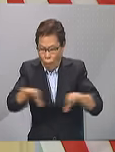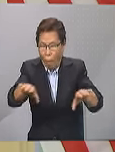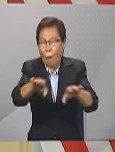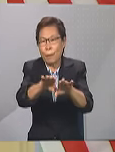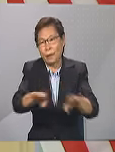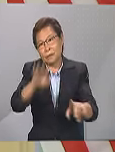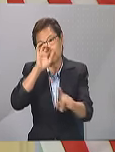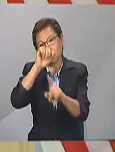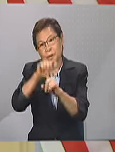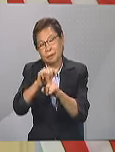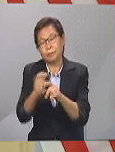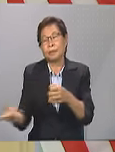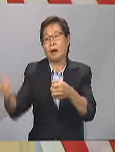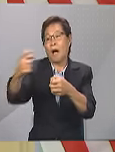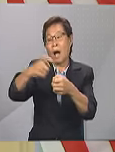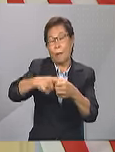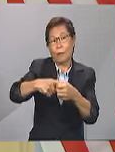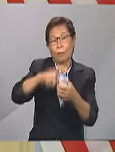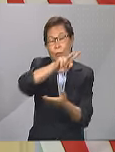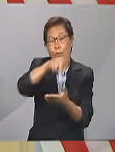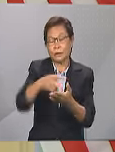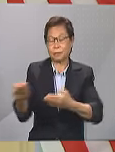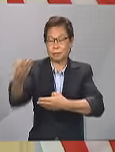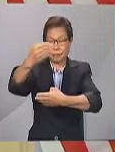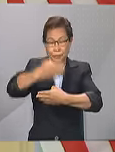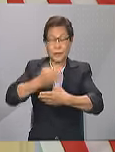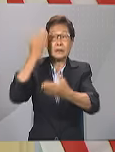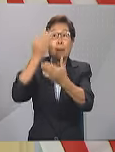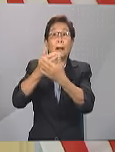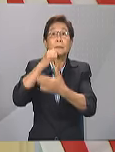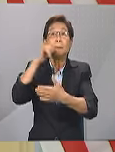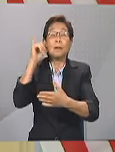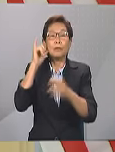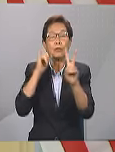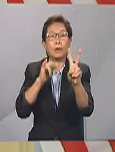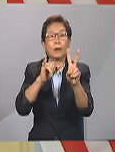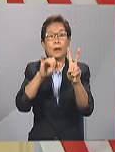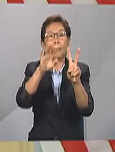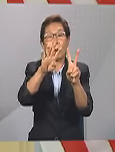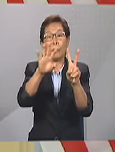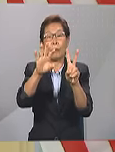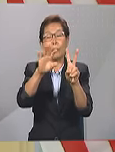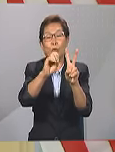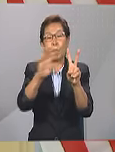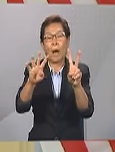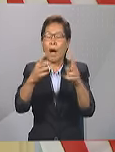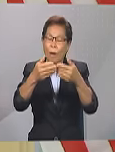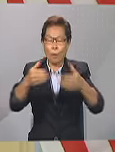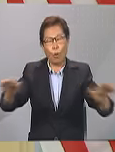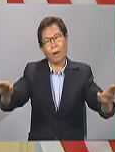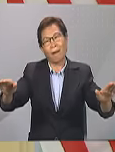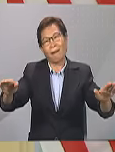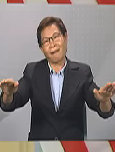pusat korentin Vegas malam 204 busa korentin telah pun dibuka dan